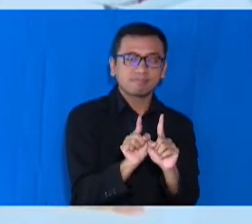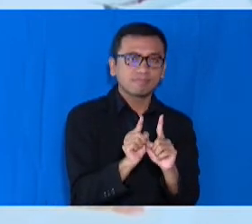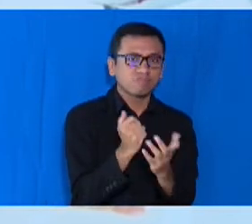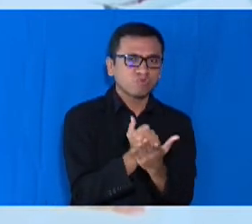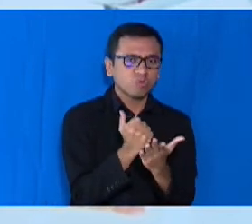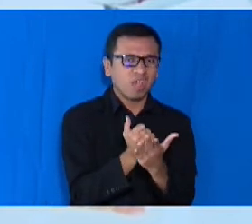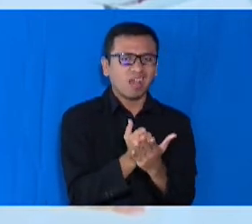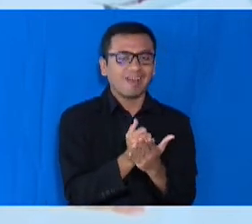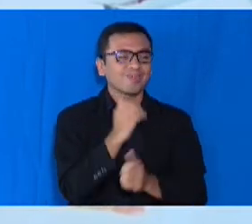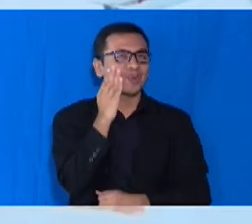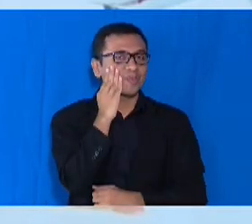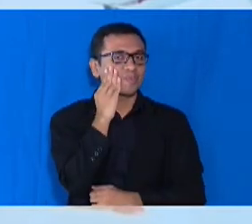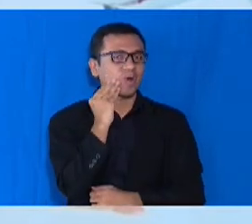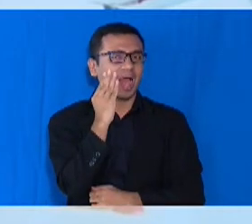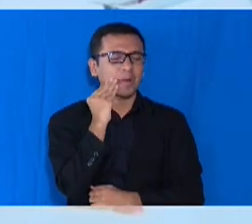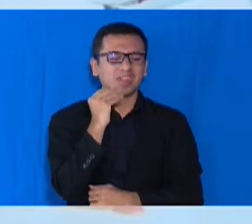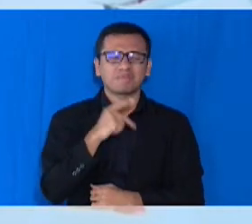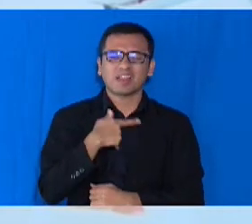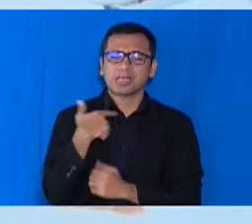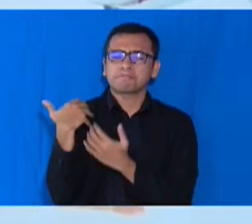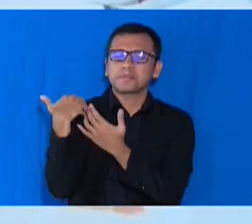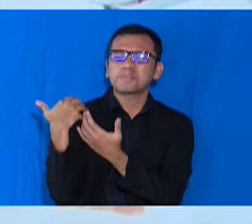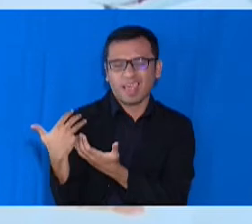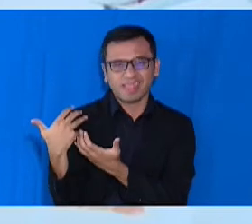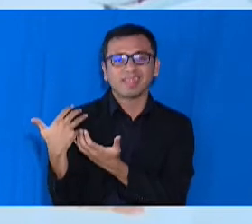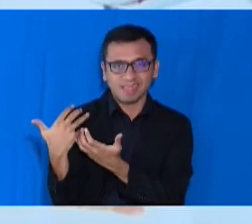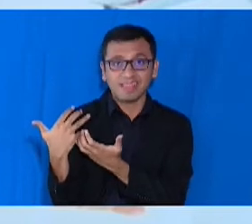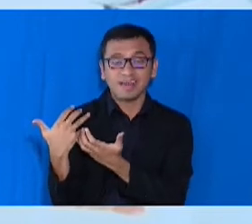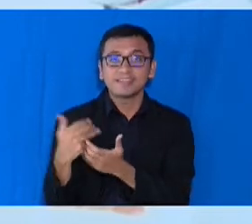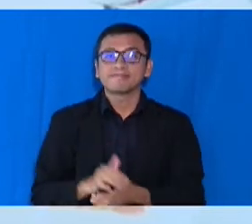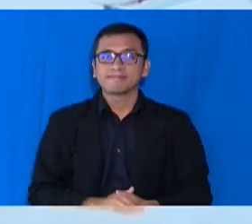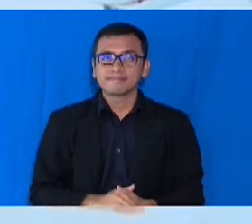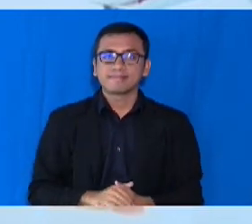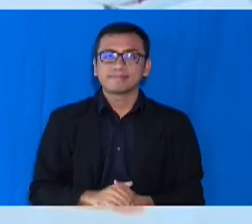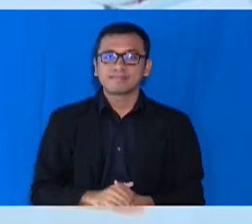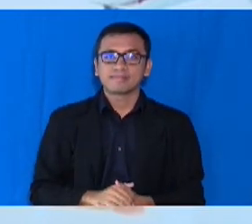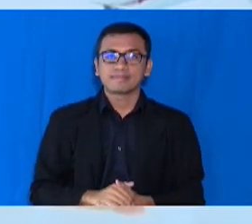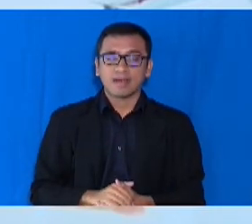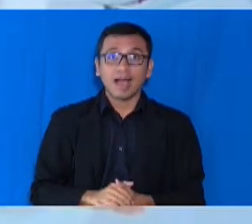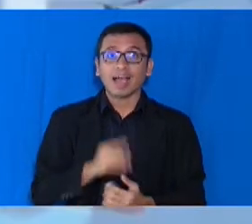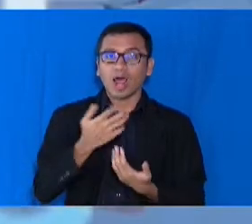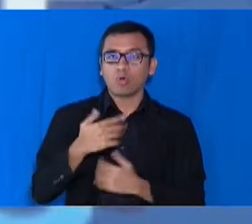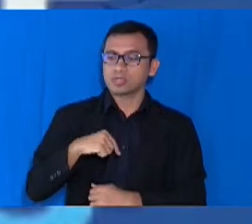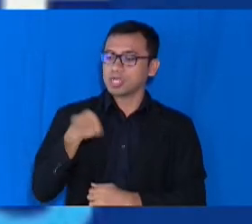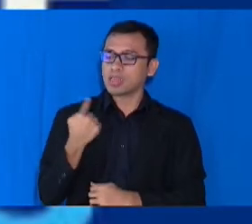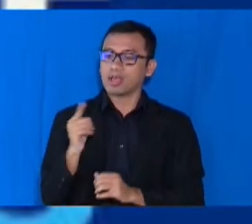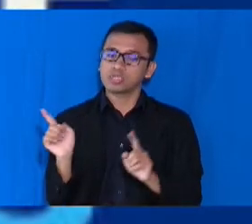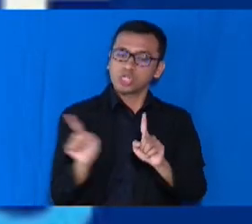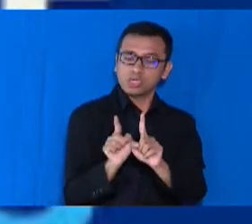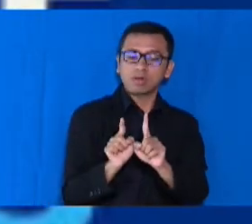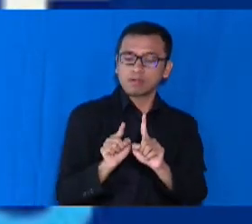lainnya. Orang tua juga kita tidak ingin bahwa stres terus untuk di dalam pengurusan